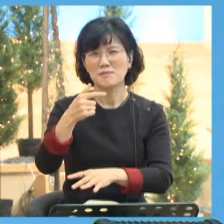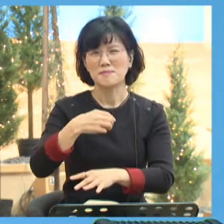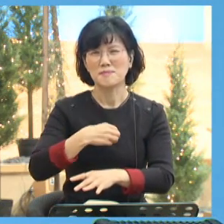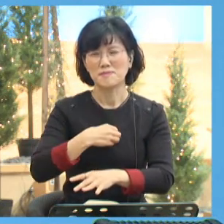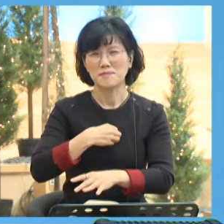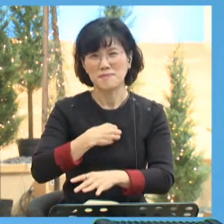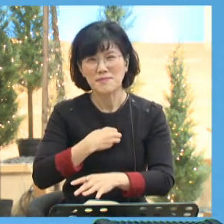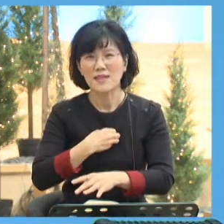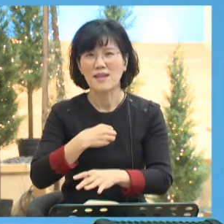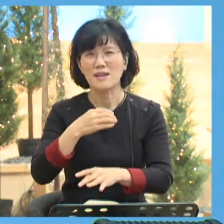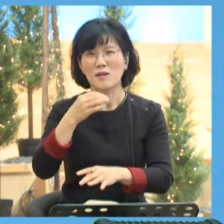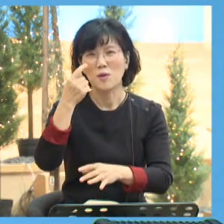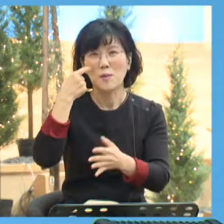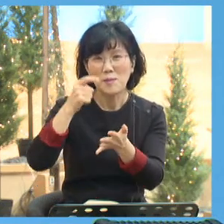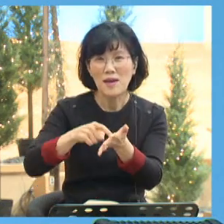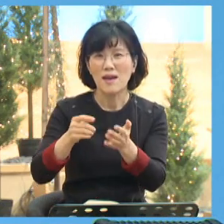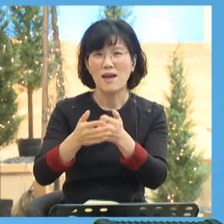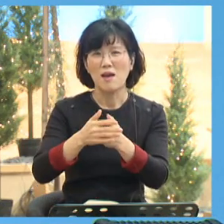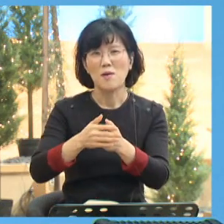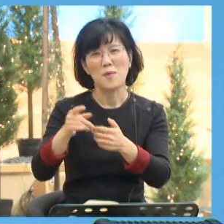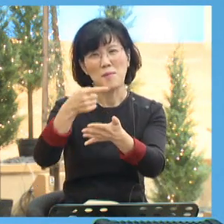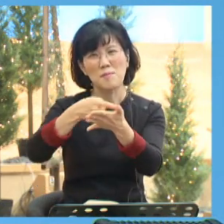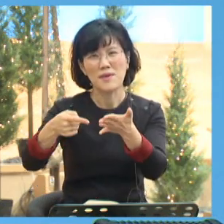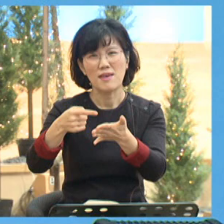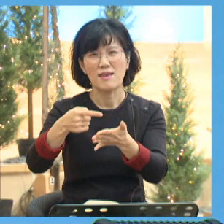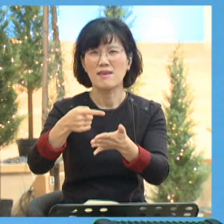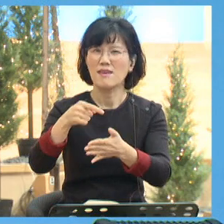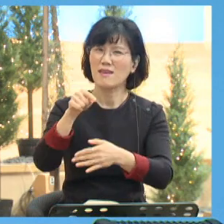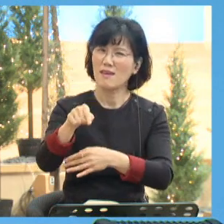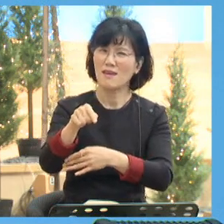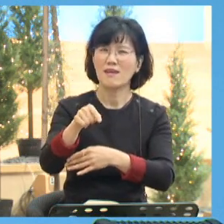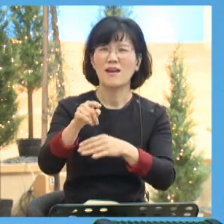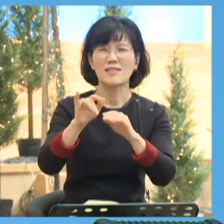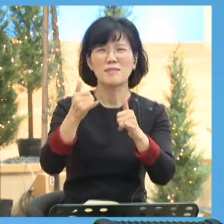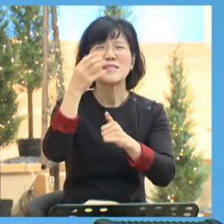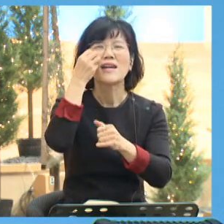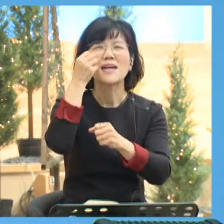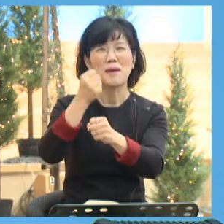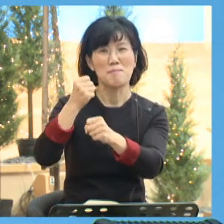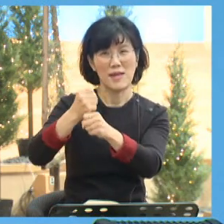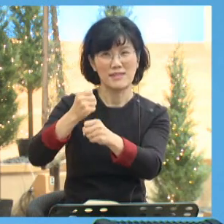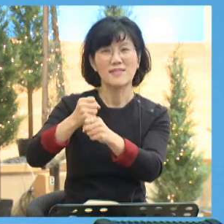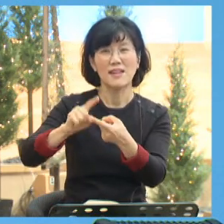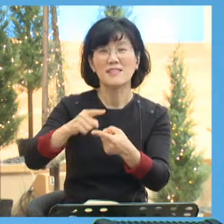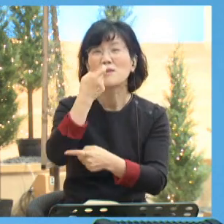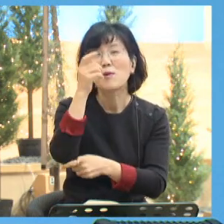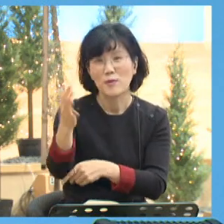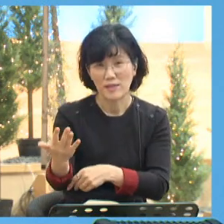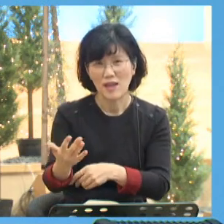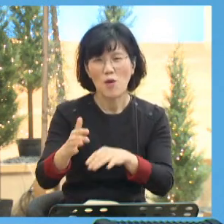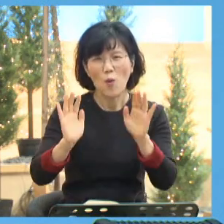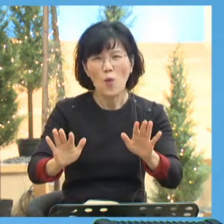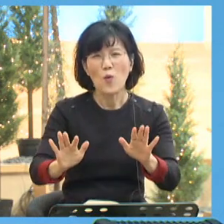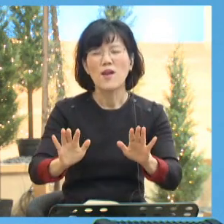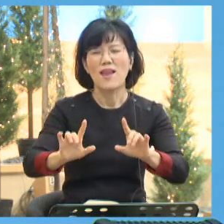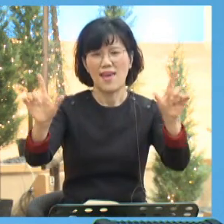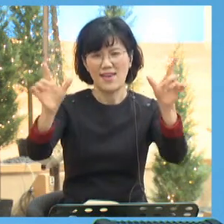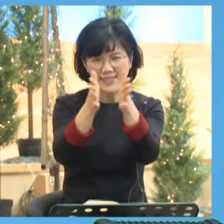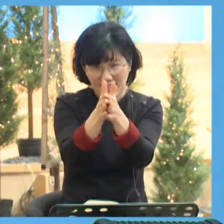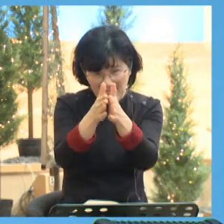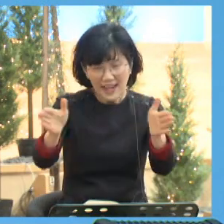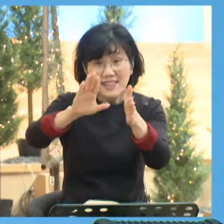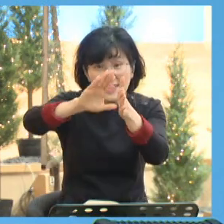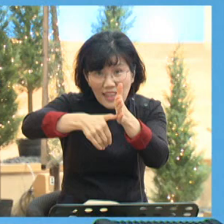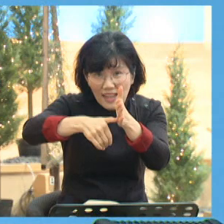그 패가 많아 사람을 참 이상하게 만들어 버린 걸 일단 배우고 올라 4 시작하는 이 시점에서